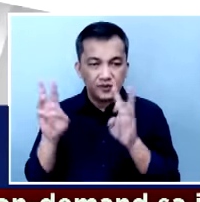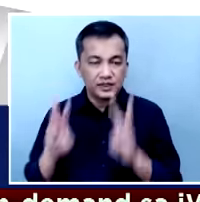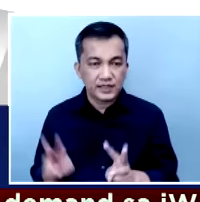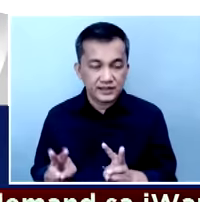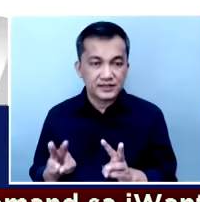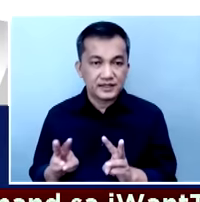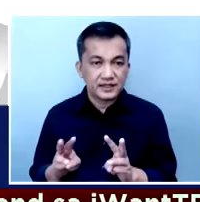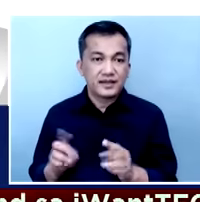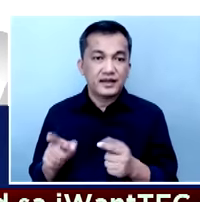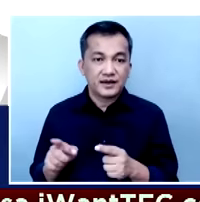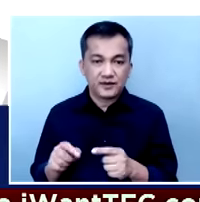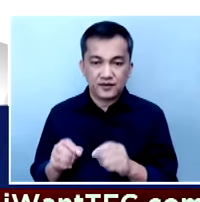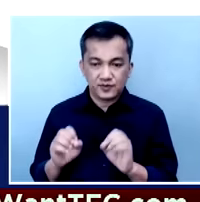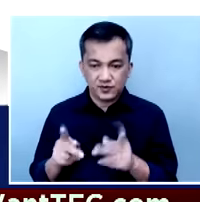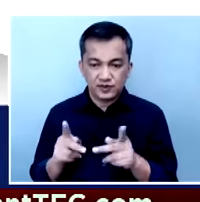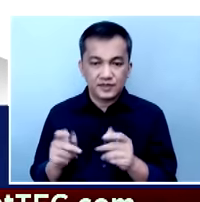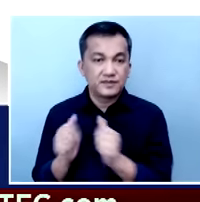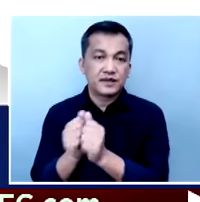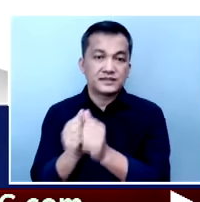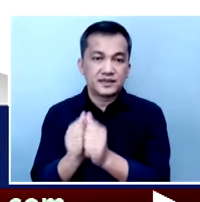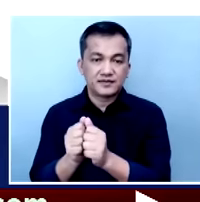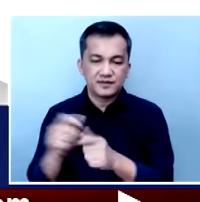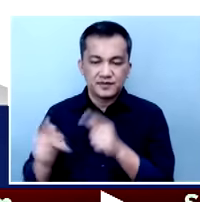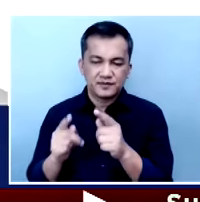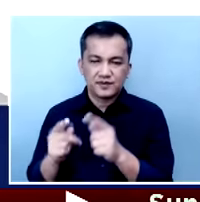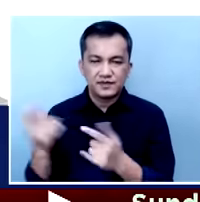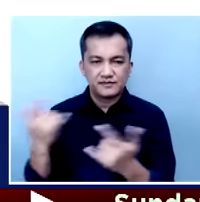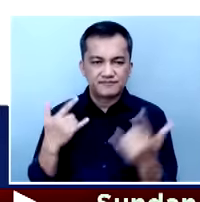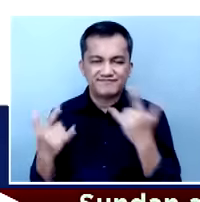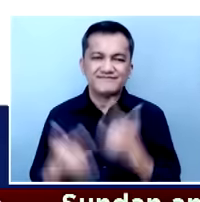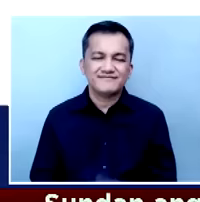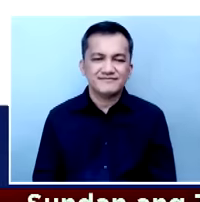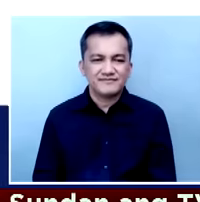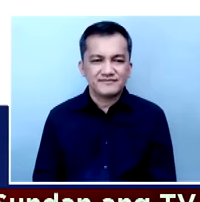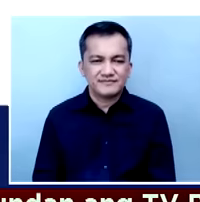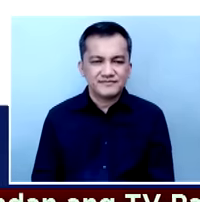pagkakataong makasama ang mga taong nagmamahal sa kanya.